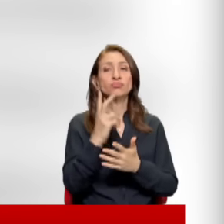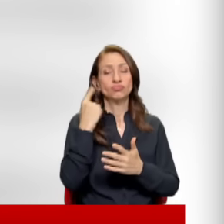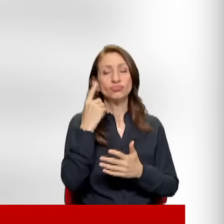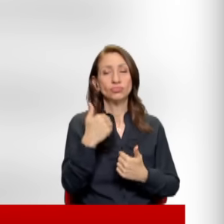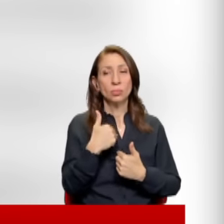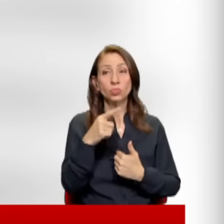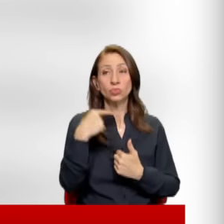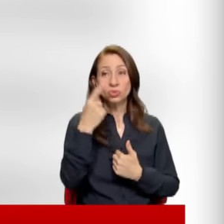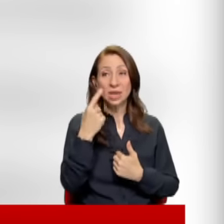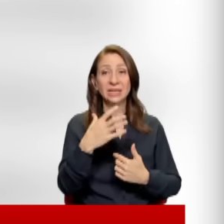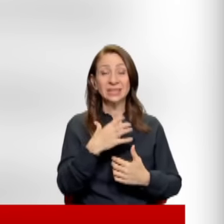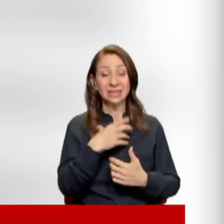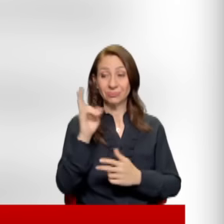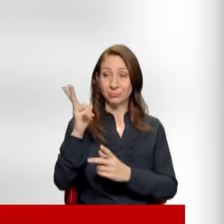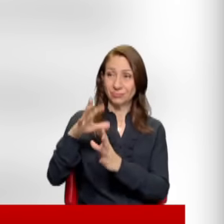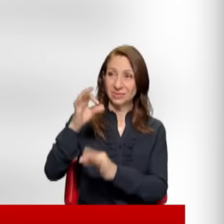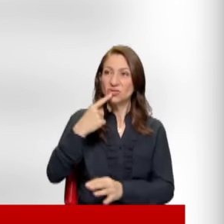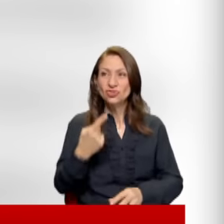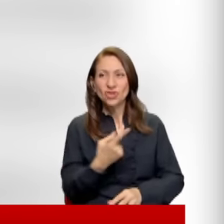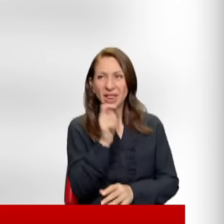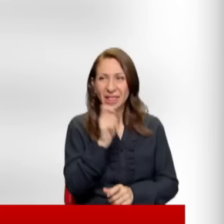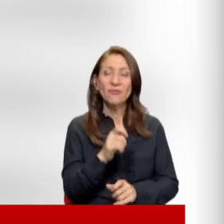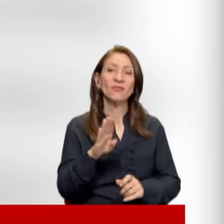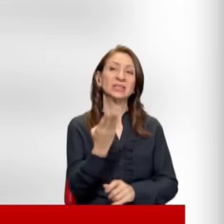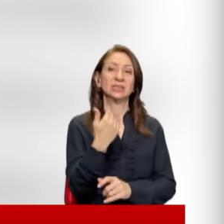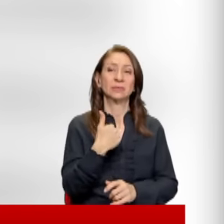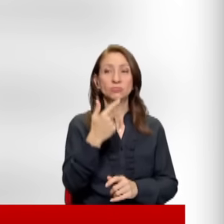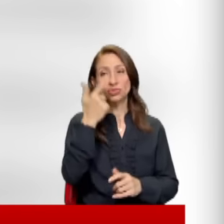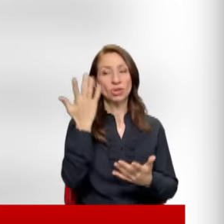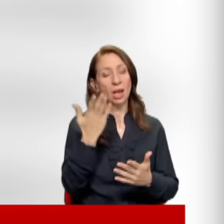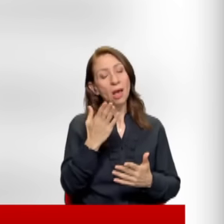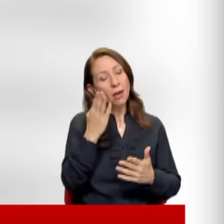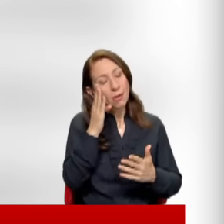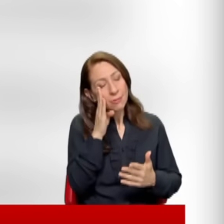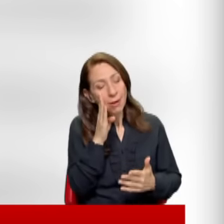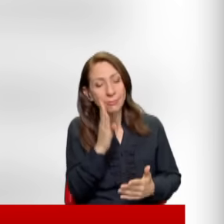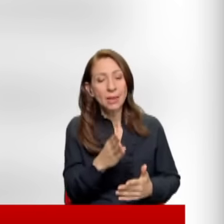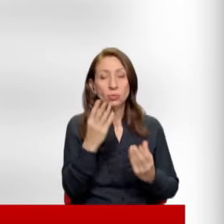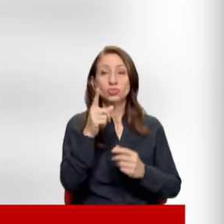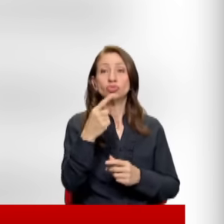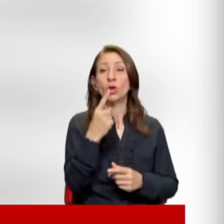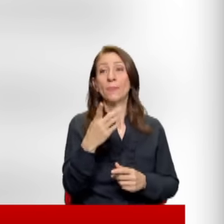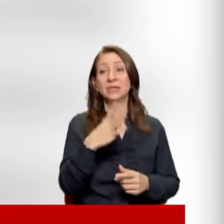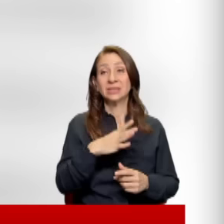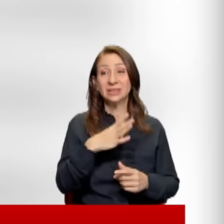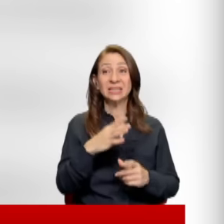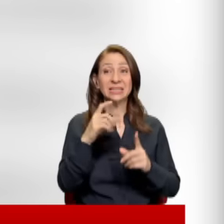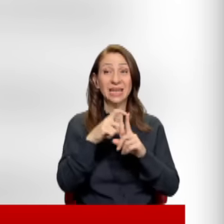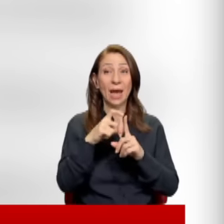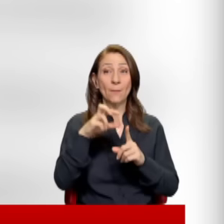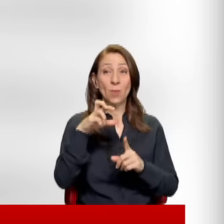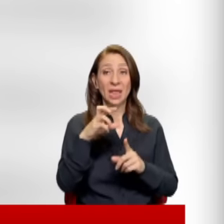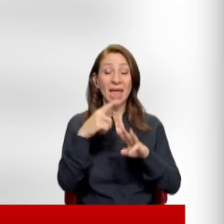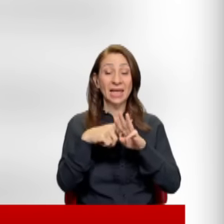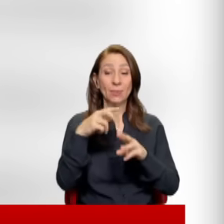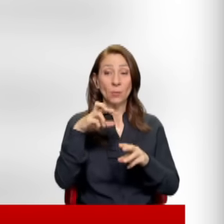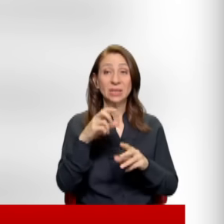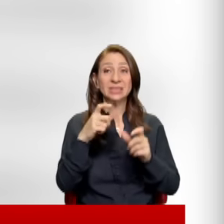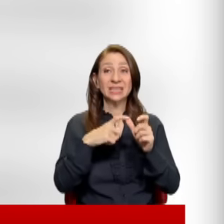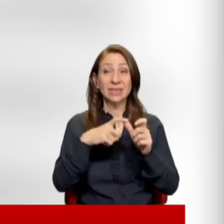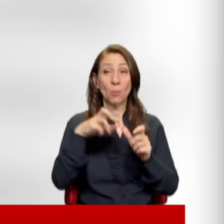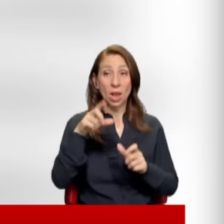getirdim Bu nedenle de kendileri hakkında şikayetten Vazgeçtim Umarım Adalet yerini bulur şunu da belirtmek isterim Dilan Polat Engin Polat ve